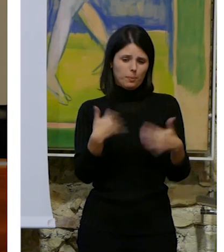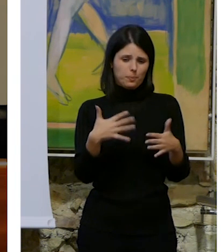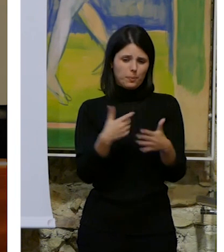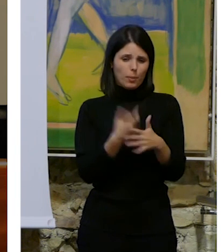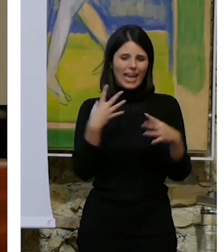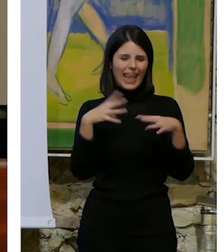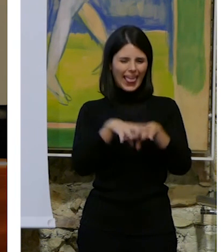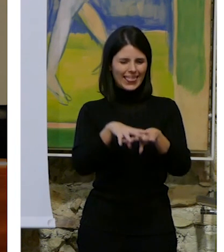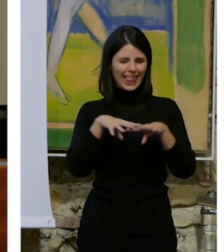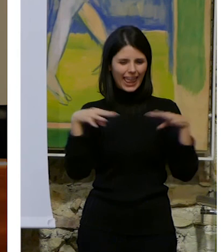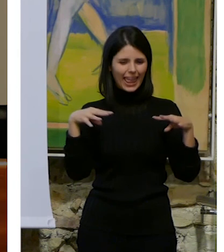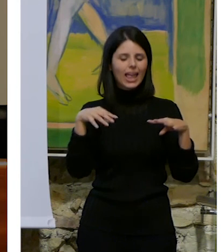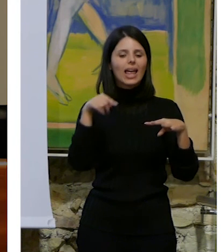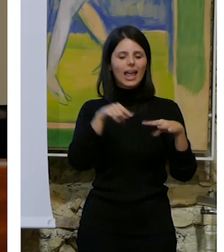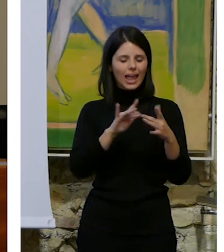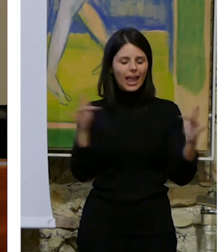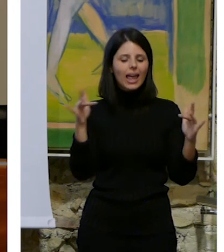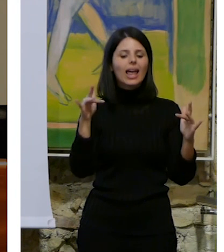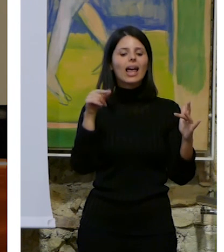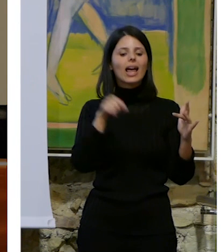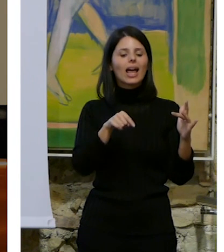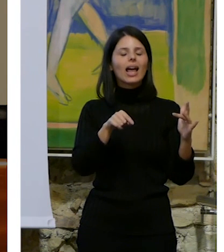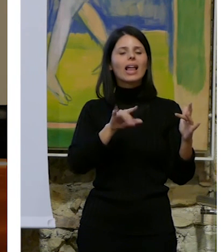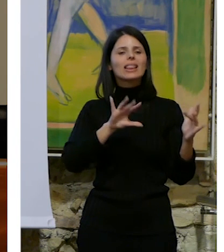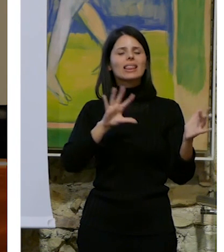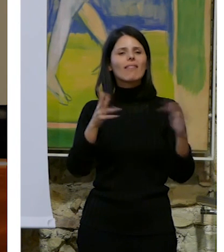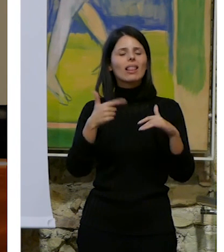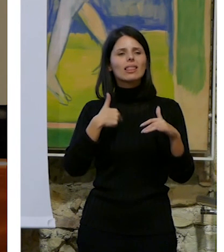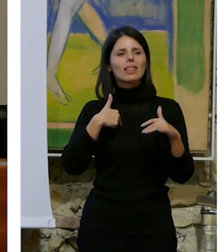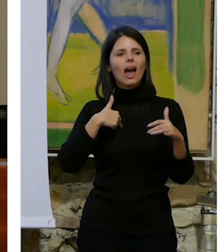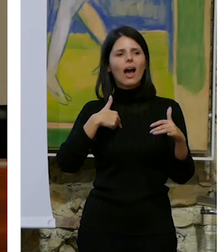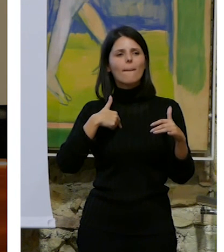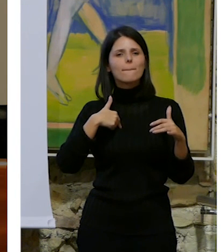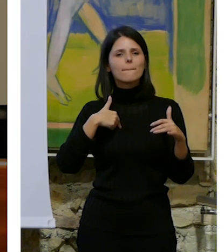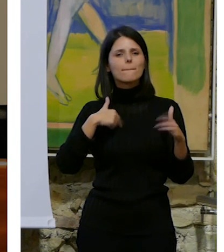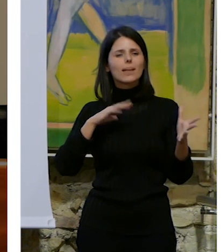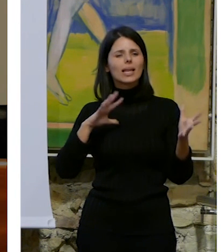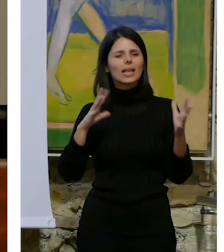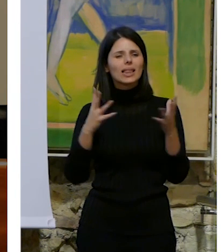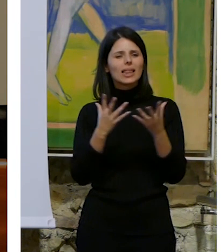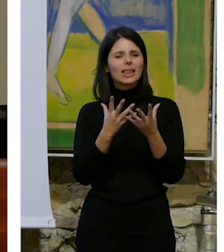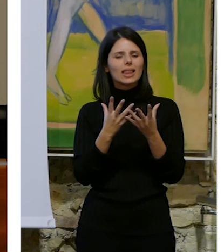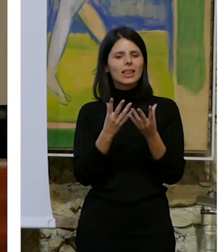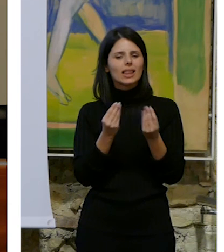rete, ma ci trasforma in tante monadi